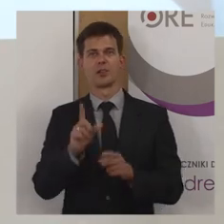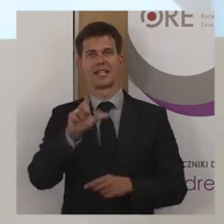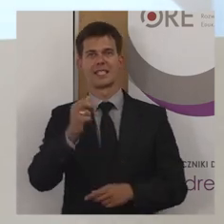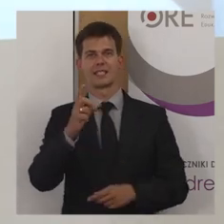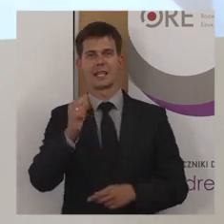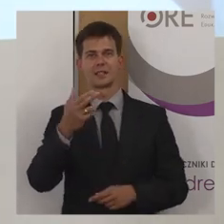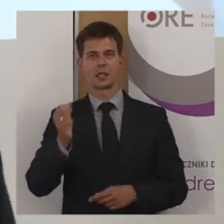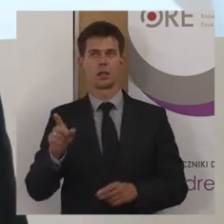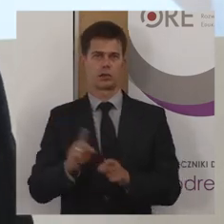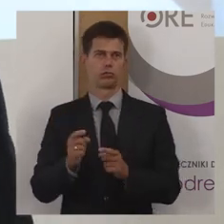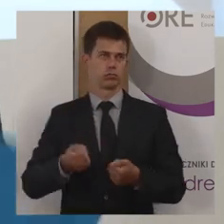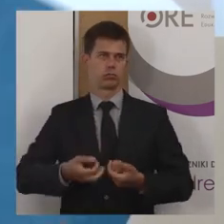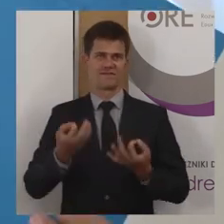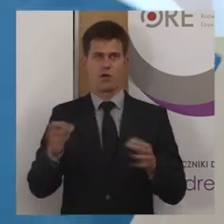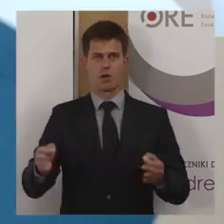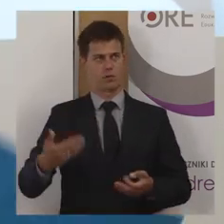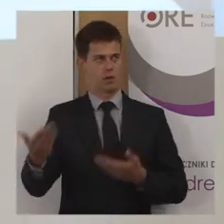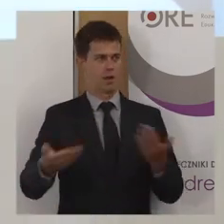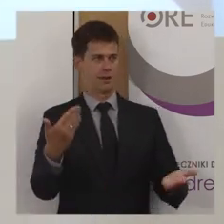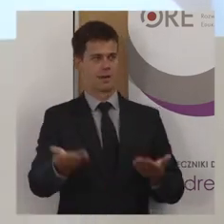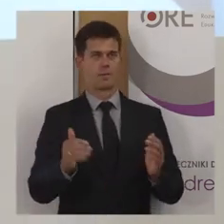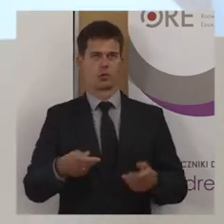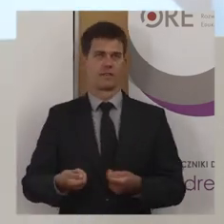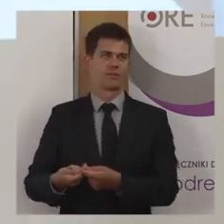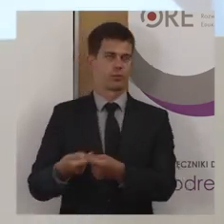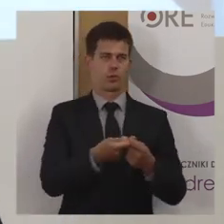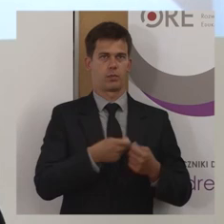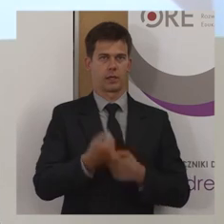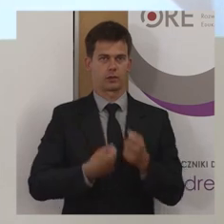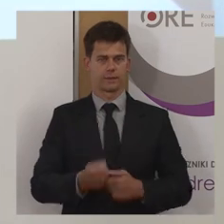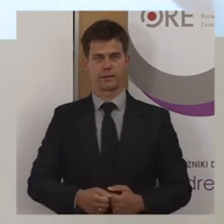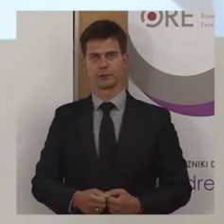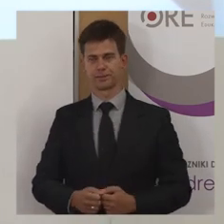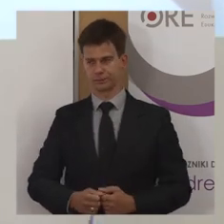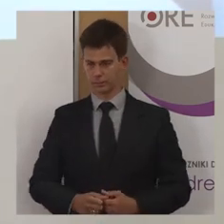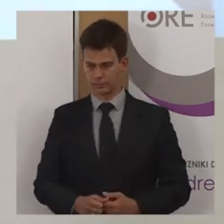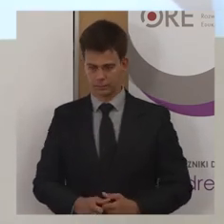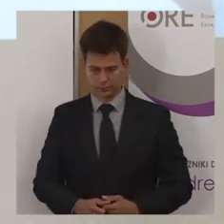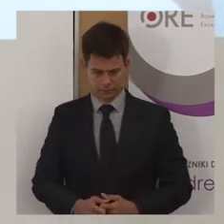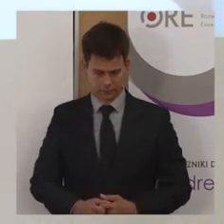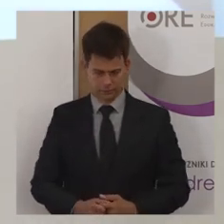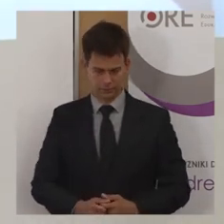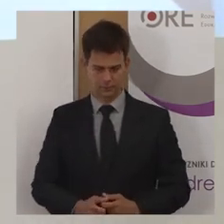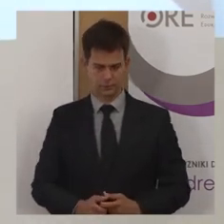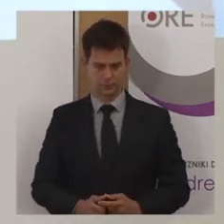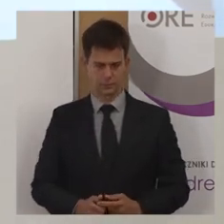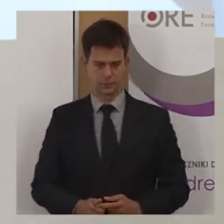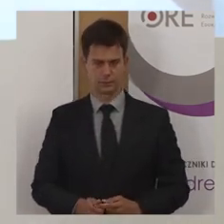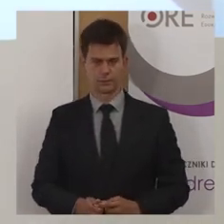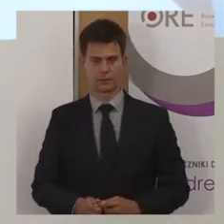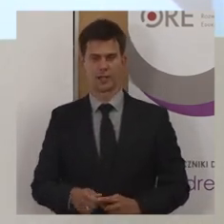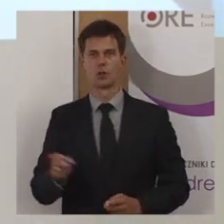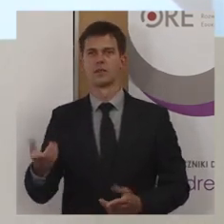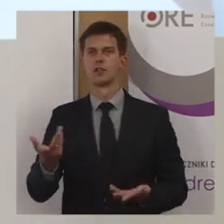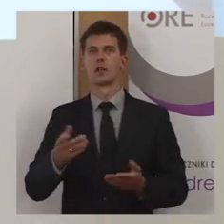ta technologia też będzie na to zezwalała, o czym wspomniałem mówiąc o oddzieleniu treści od formy prezentacyjnej. Czyli jakby